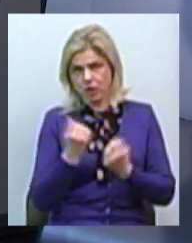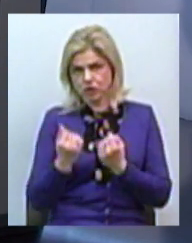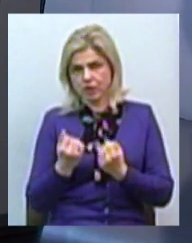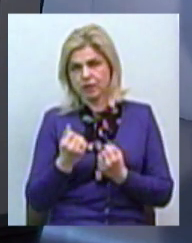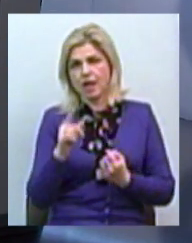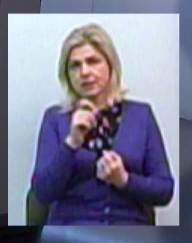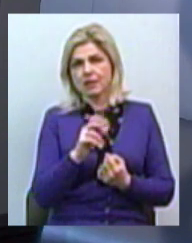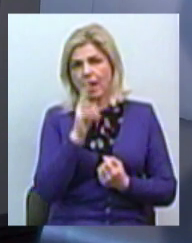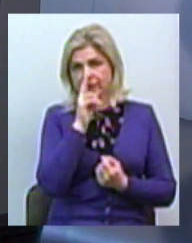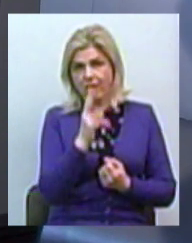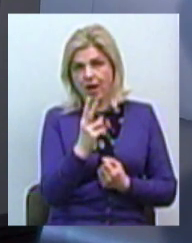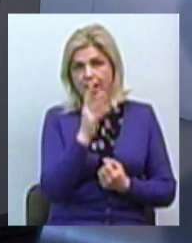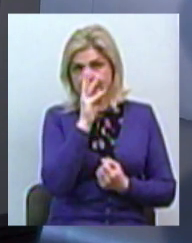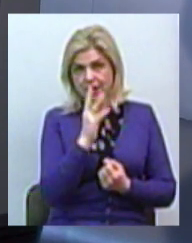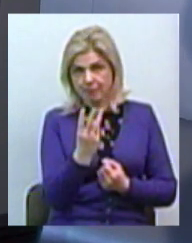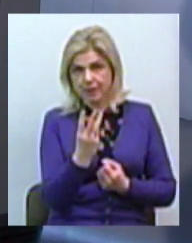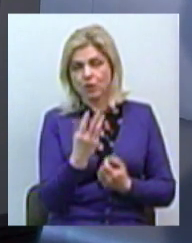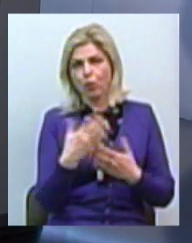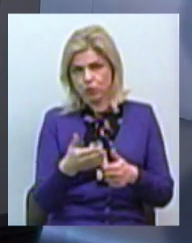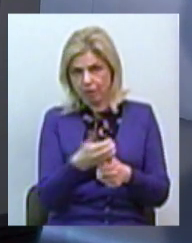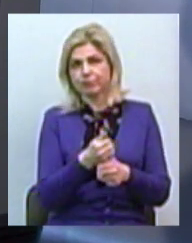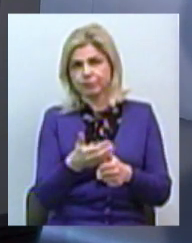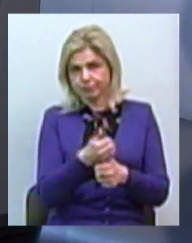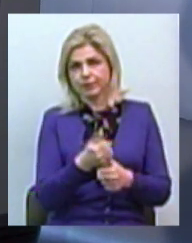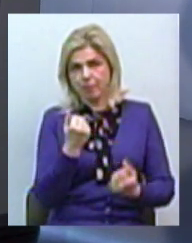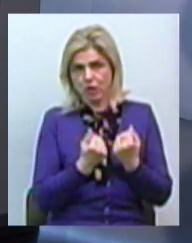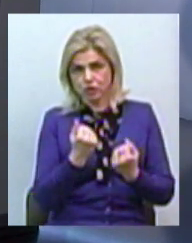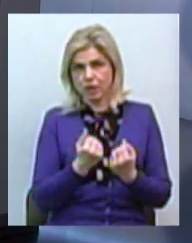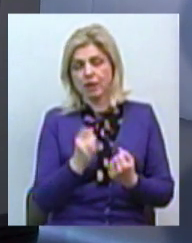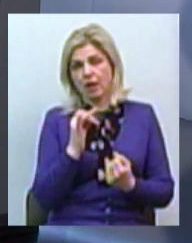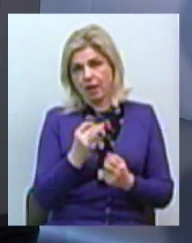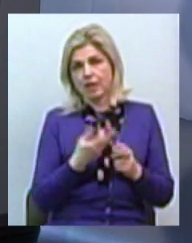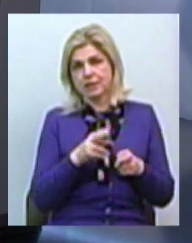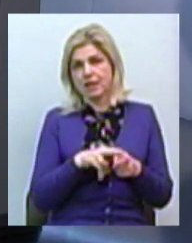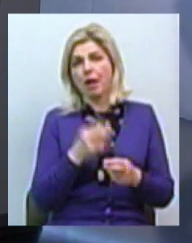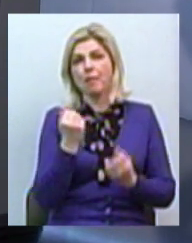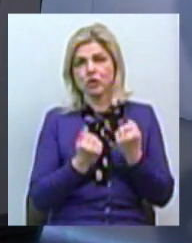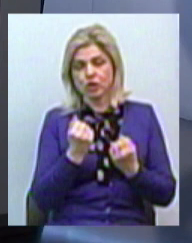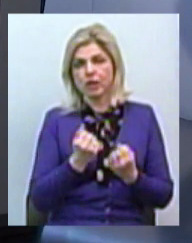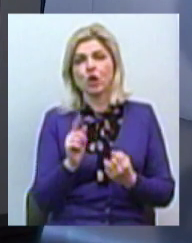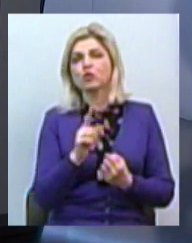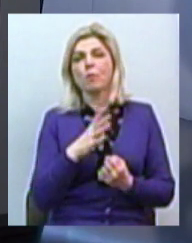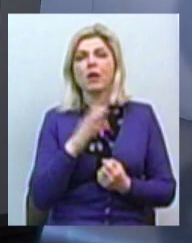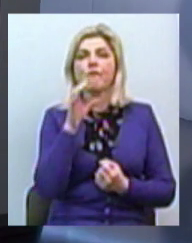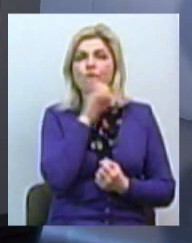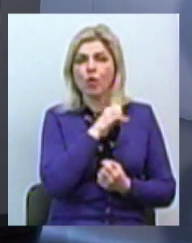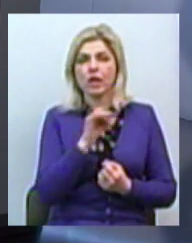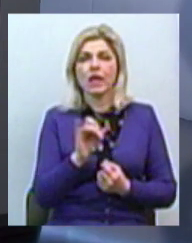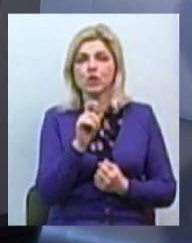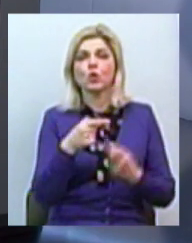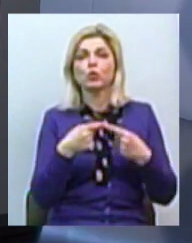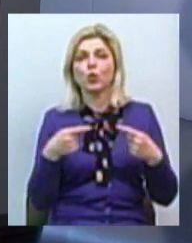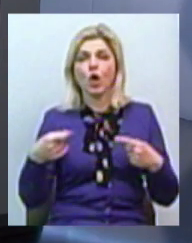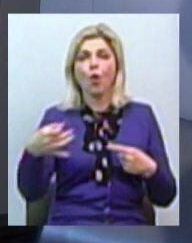минулі там 2-3 місяці вже відловили, і це машини, які були угнані в інших областях